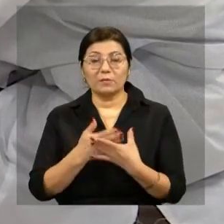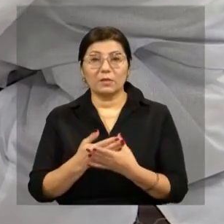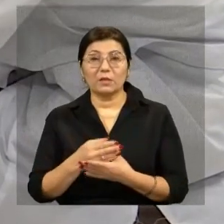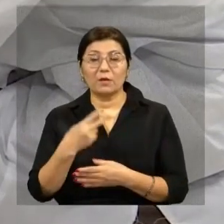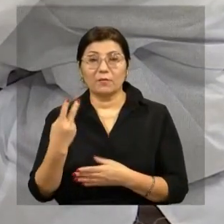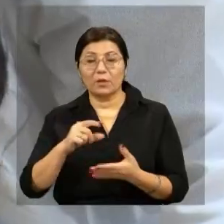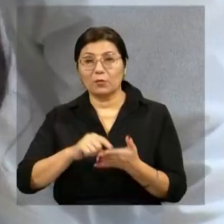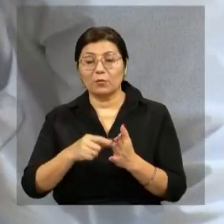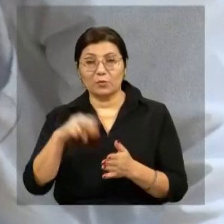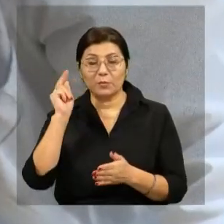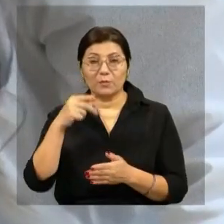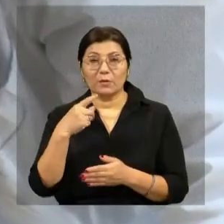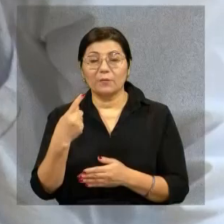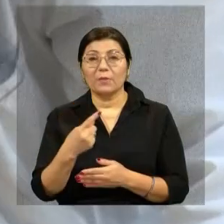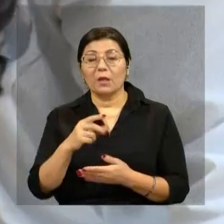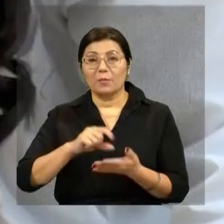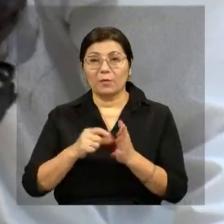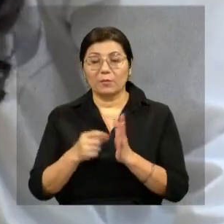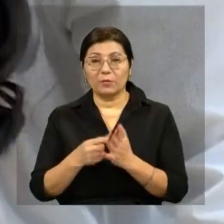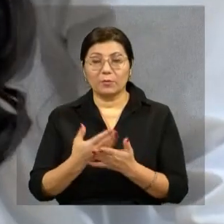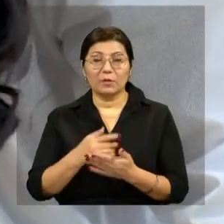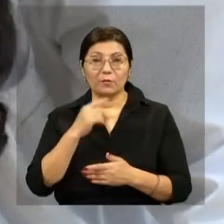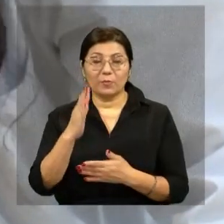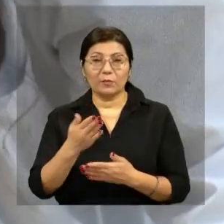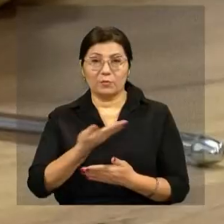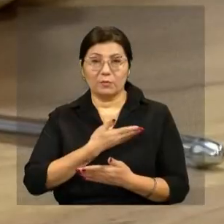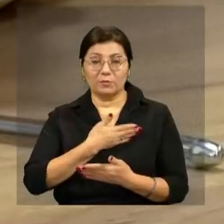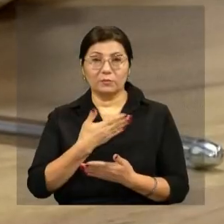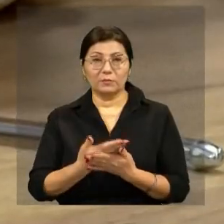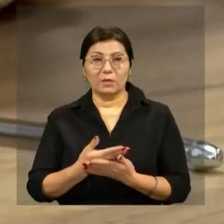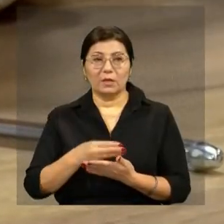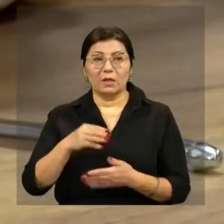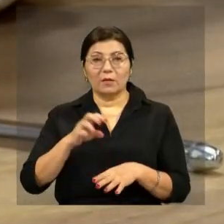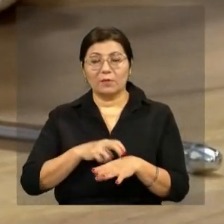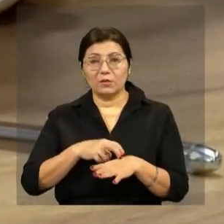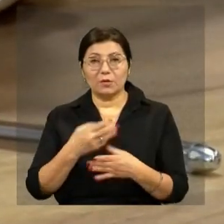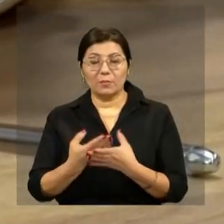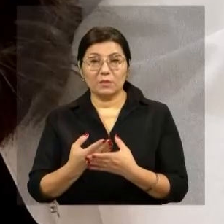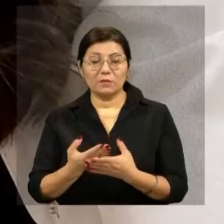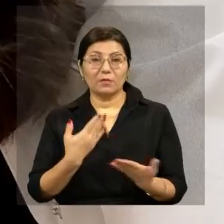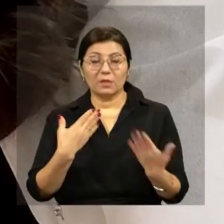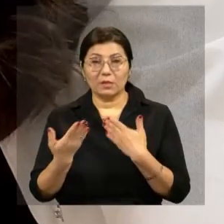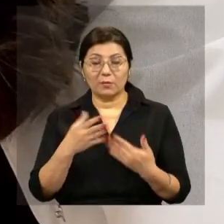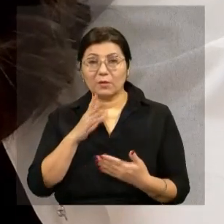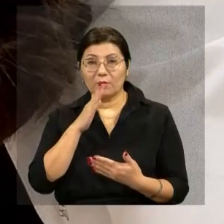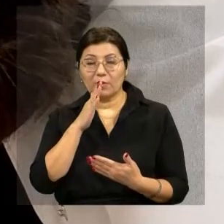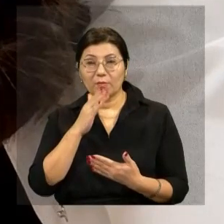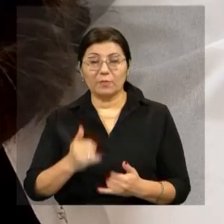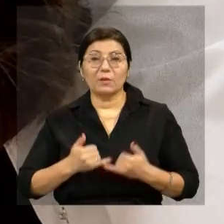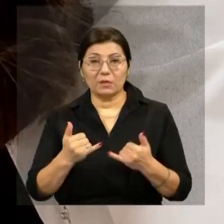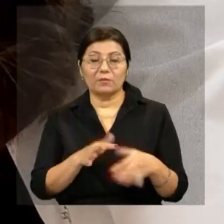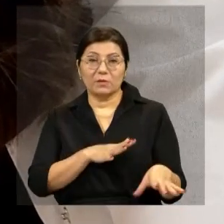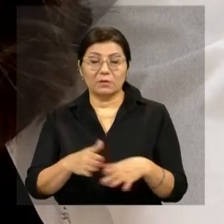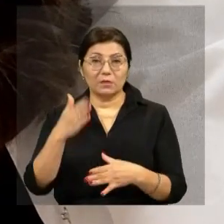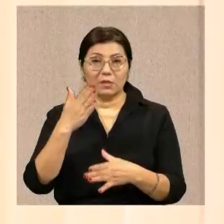волонтерском клубе состоит с первых дней учебы в университете. В будущем она хочет стать терапевтом. И навыки общения с людьми во время благотворительных акций